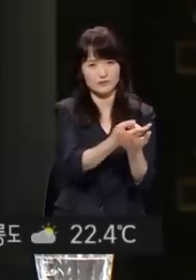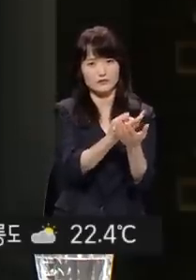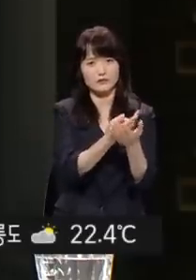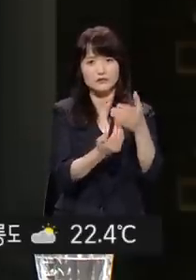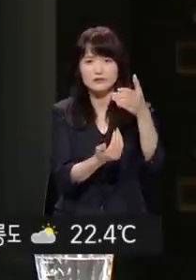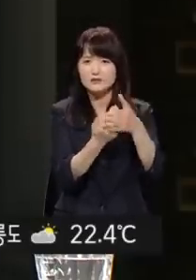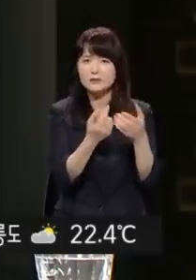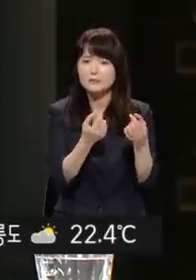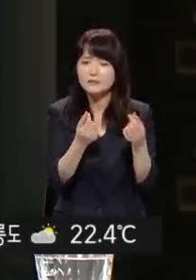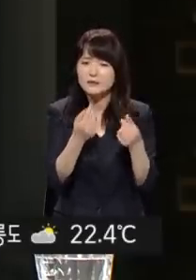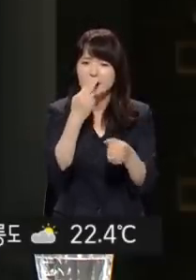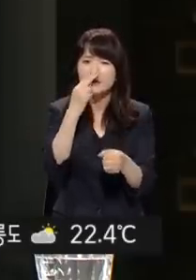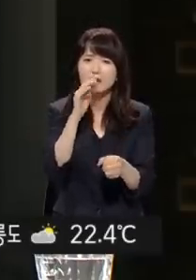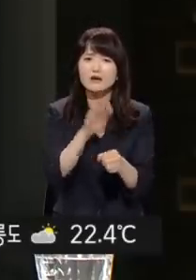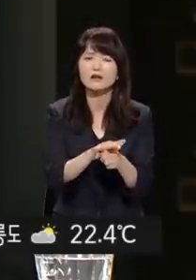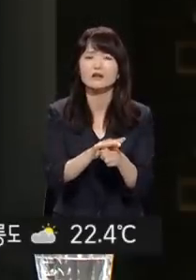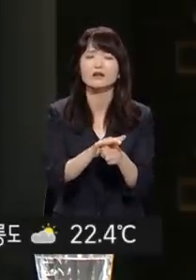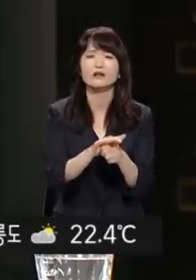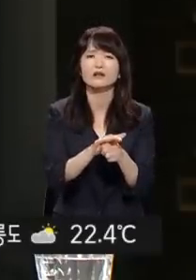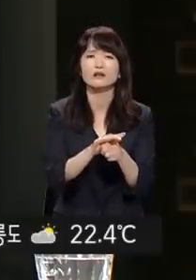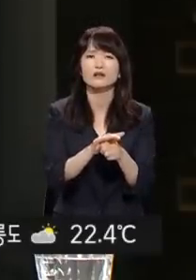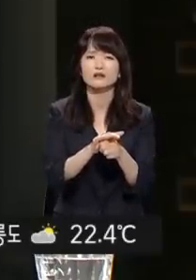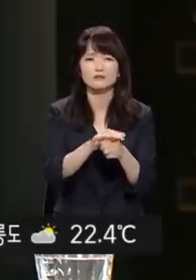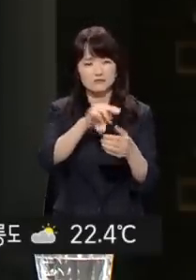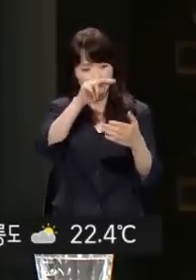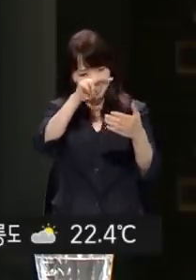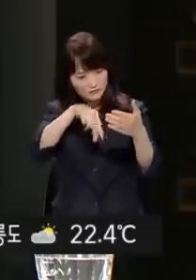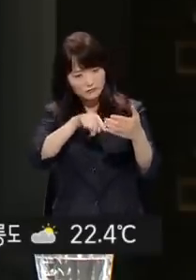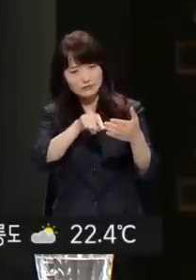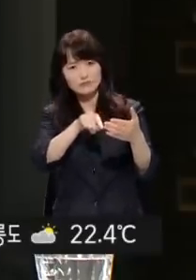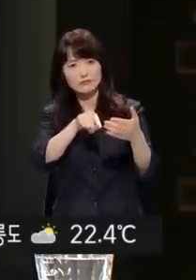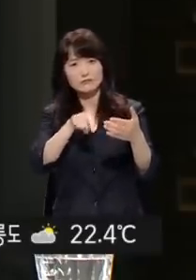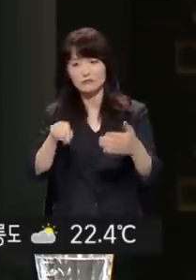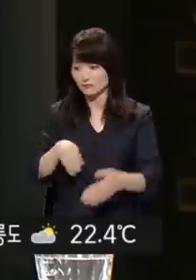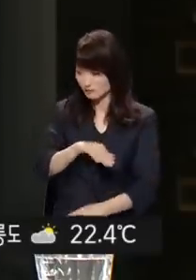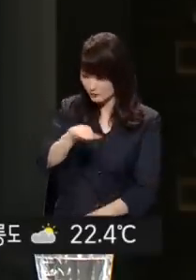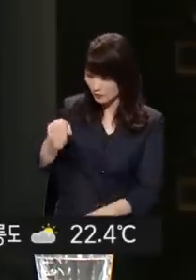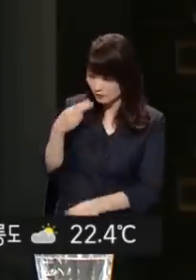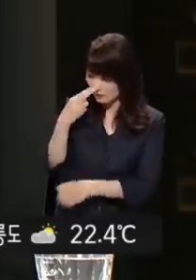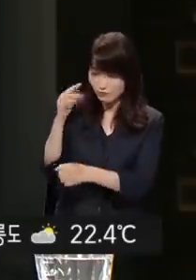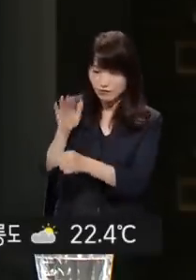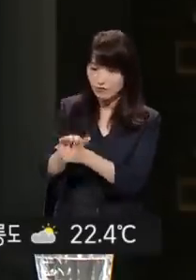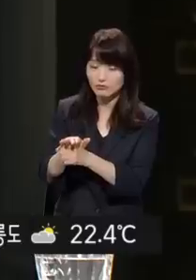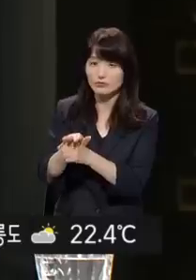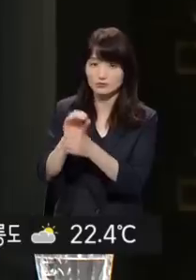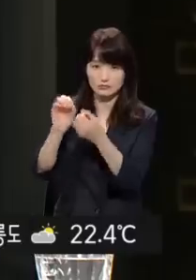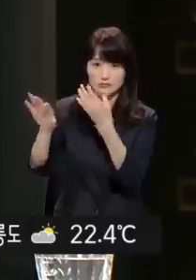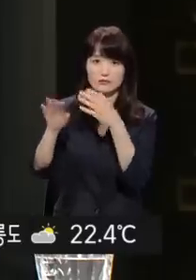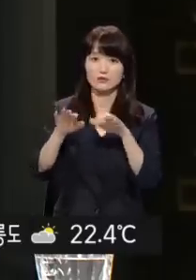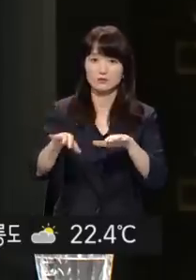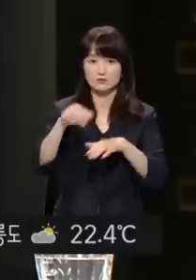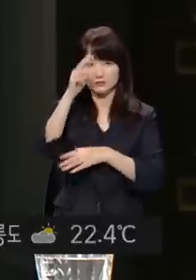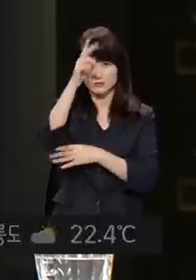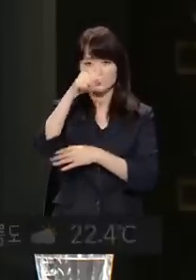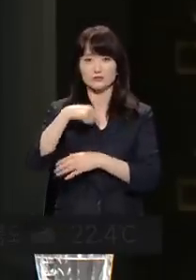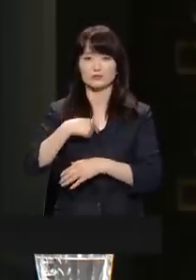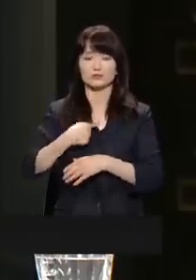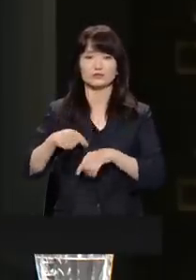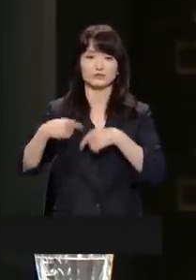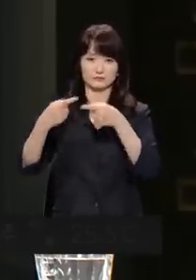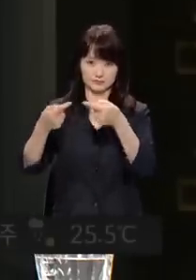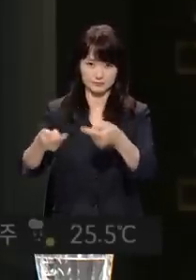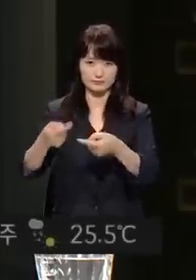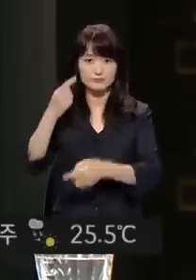이런 억울함을 호소하는 그 기사들을 보고 우리가 더 억울하다 이렇게 했다고 합니다 오늘 경찰에 자진